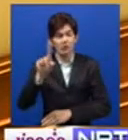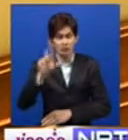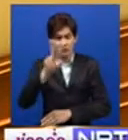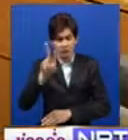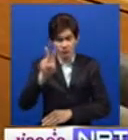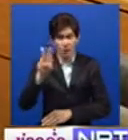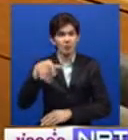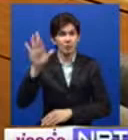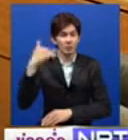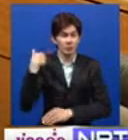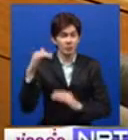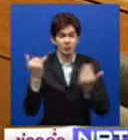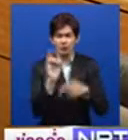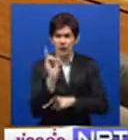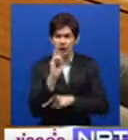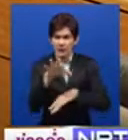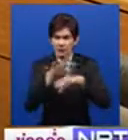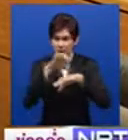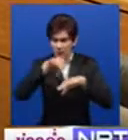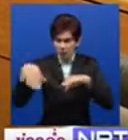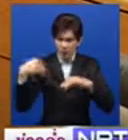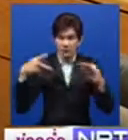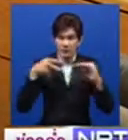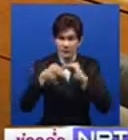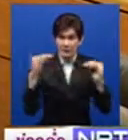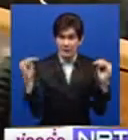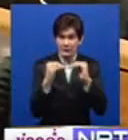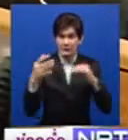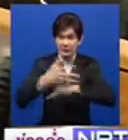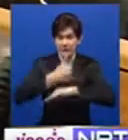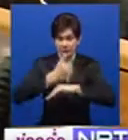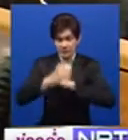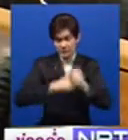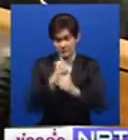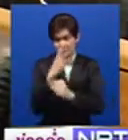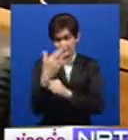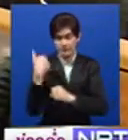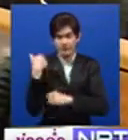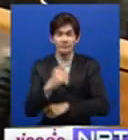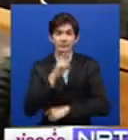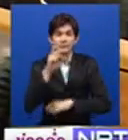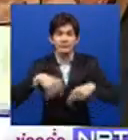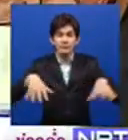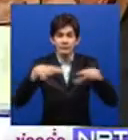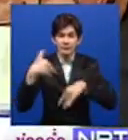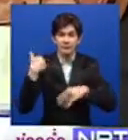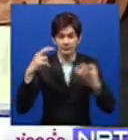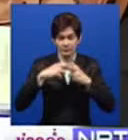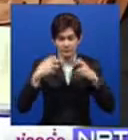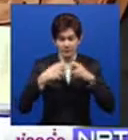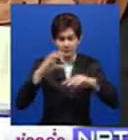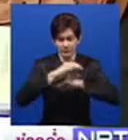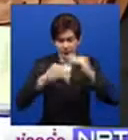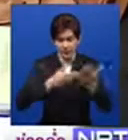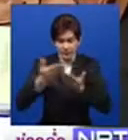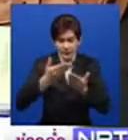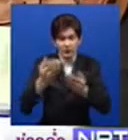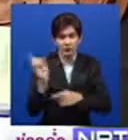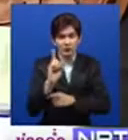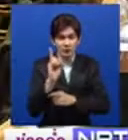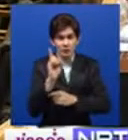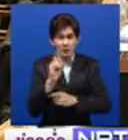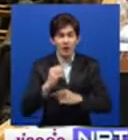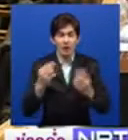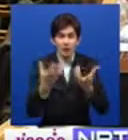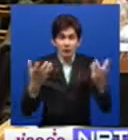ผู้ที่ถูกถอนๆนจะถูกตัดสิทธิ์ทางการเมือง5ปีส่วนวาระกระทู้ถามทั่วไปเรื่องปัญหาโครงการจัดซื้อเครื่องเล่นเด็ก